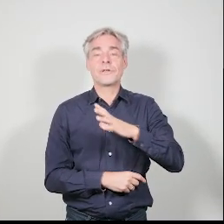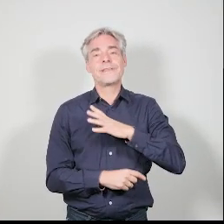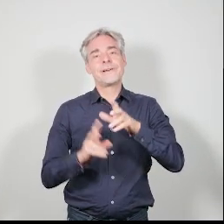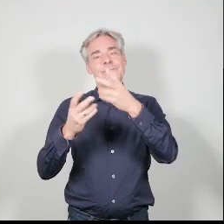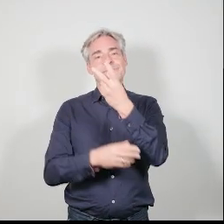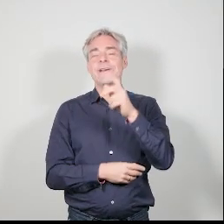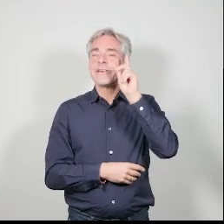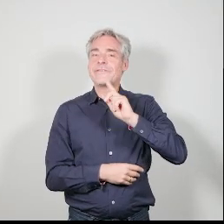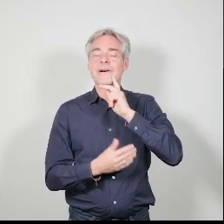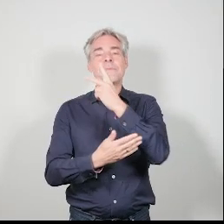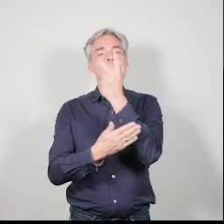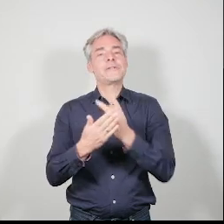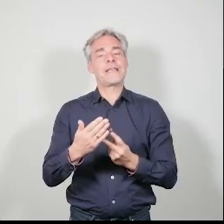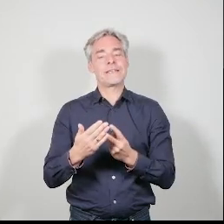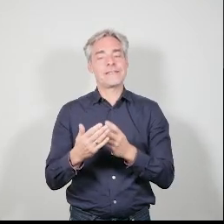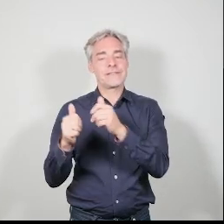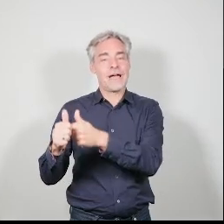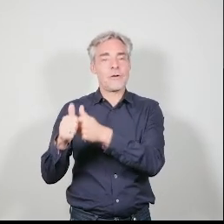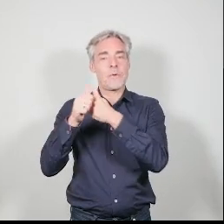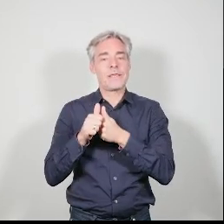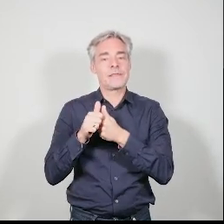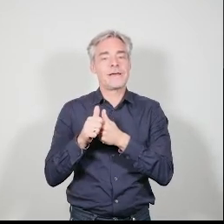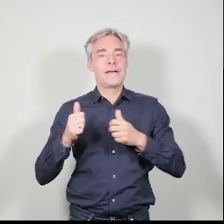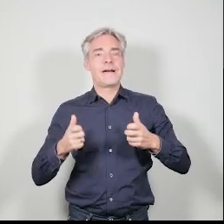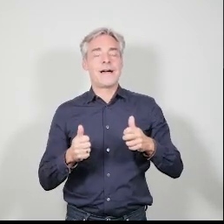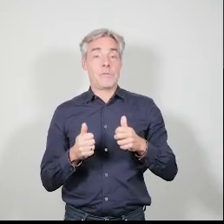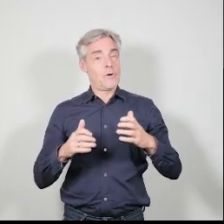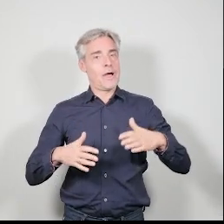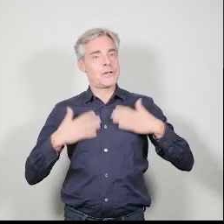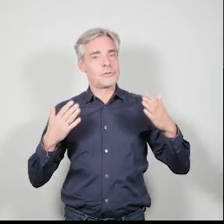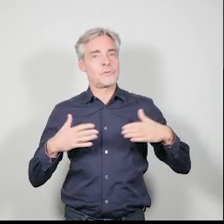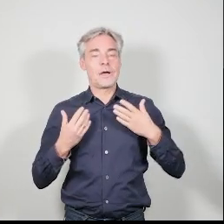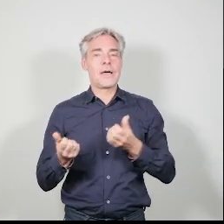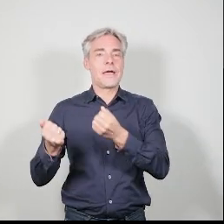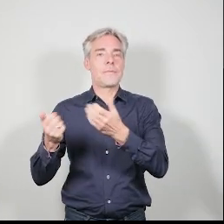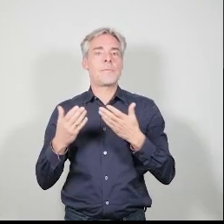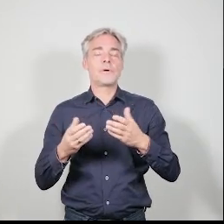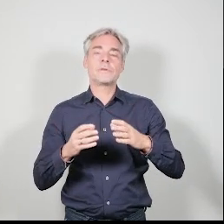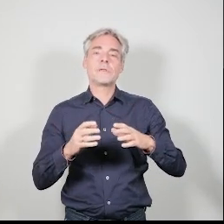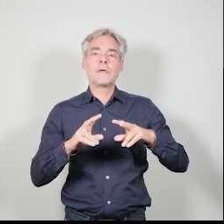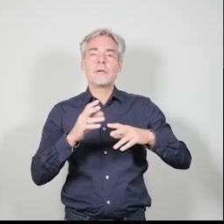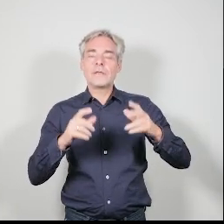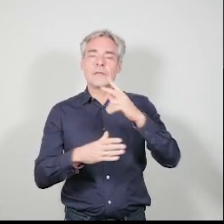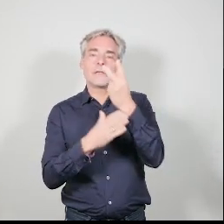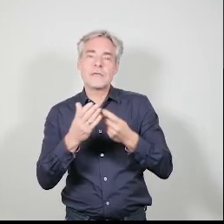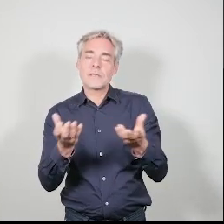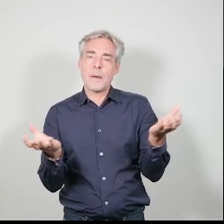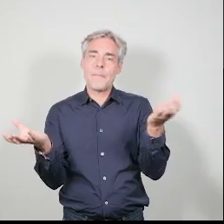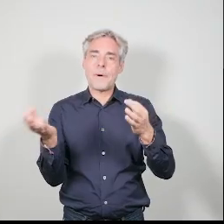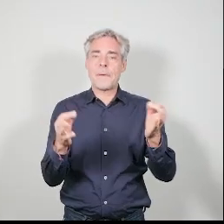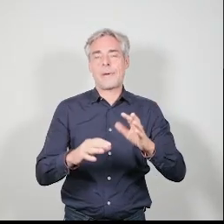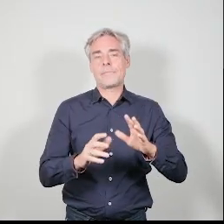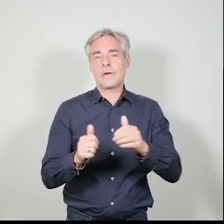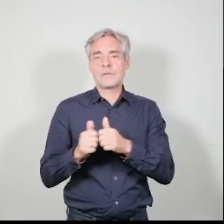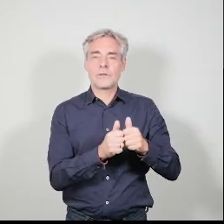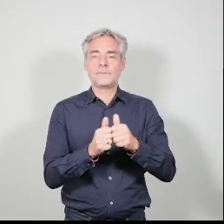notre illustratrice qui nous accompagne avec joie et qui apportera ses petits dessins sur chacune de nos tables rondes